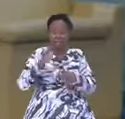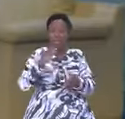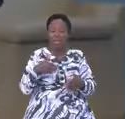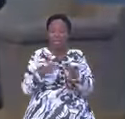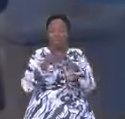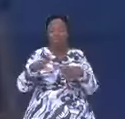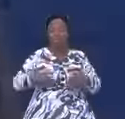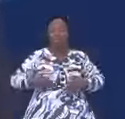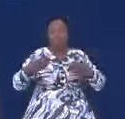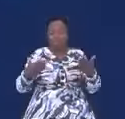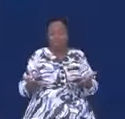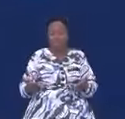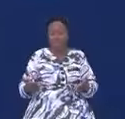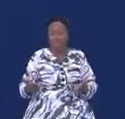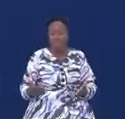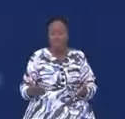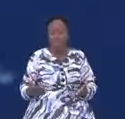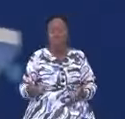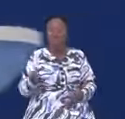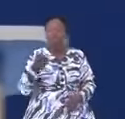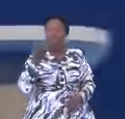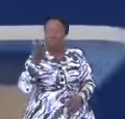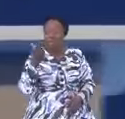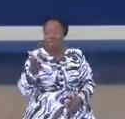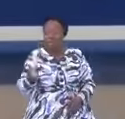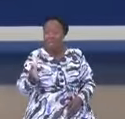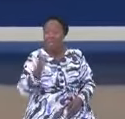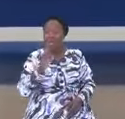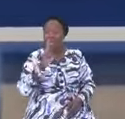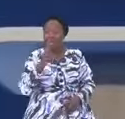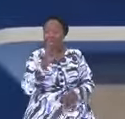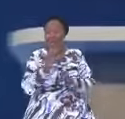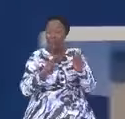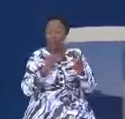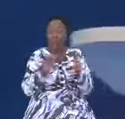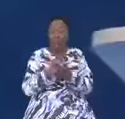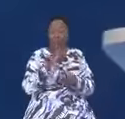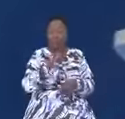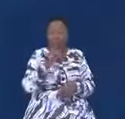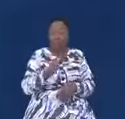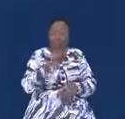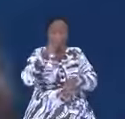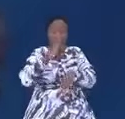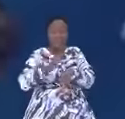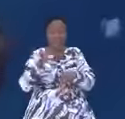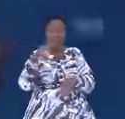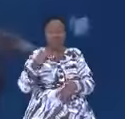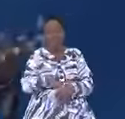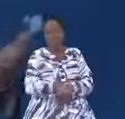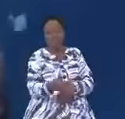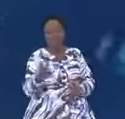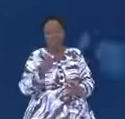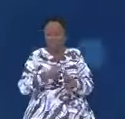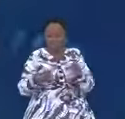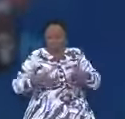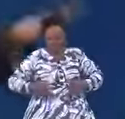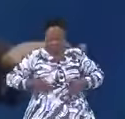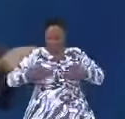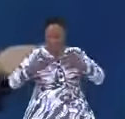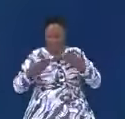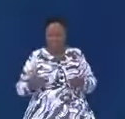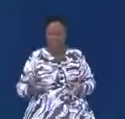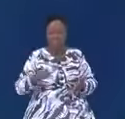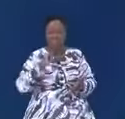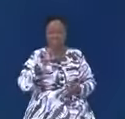ils sont pas convaincus de quoi que ce soit mais la confession l habitude